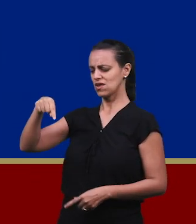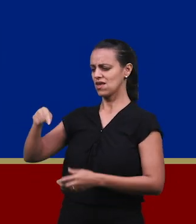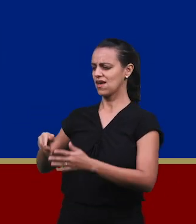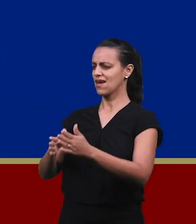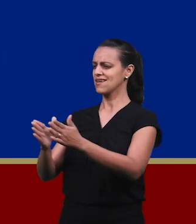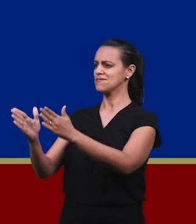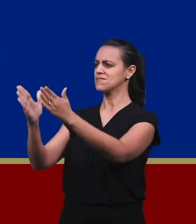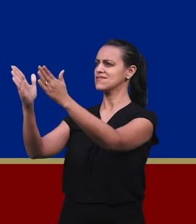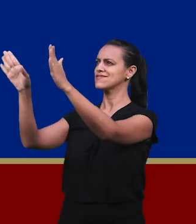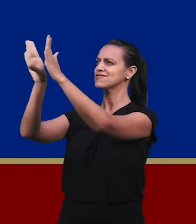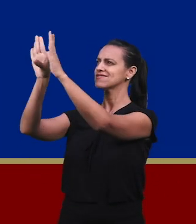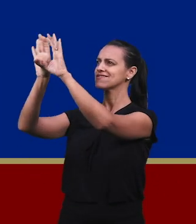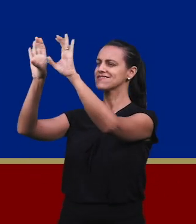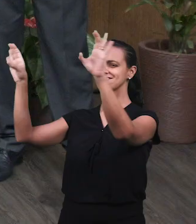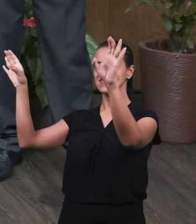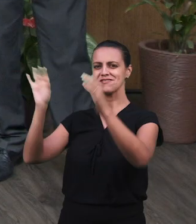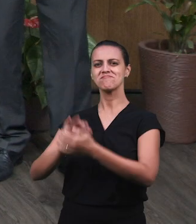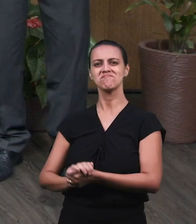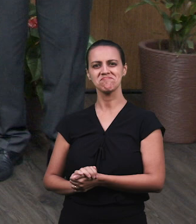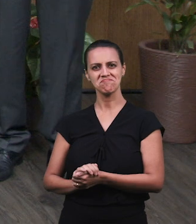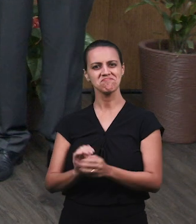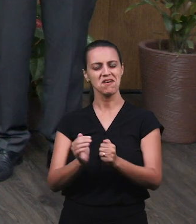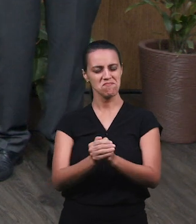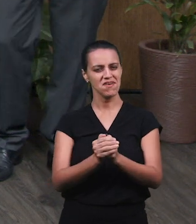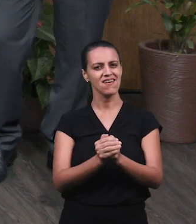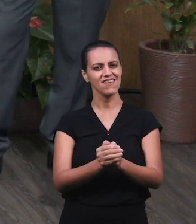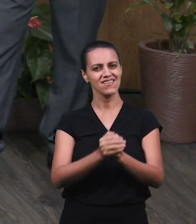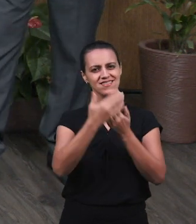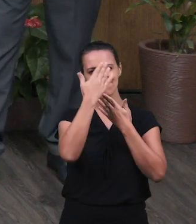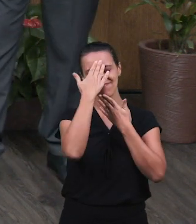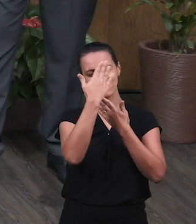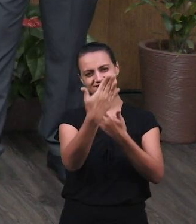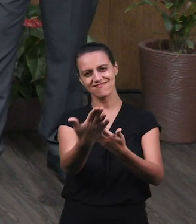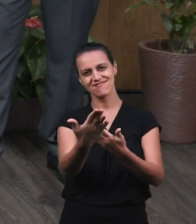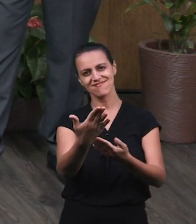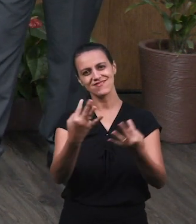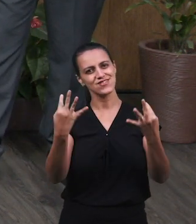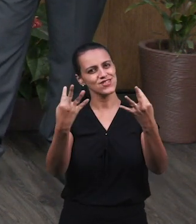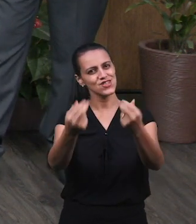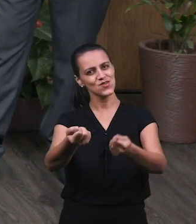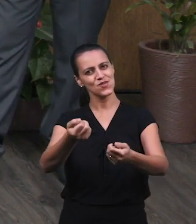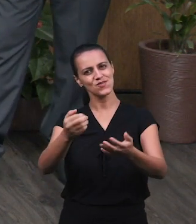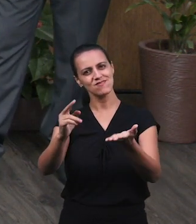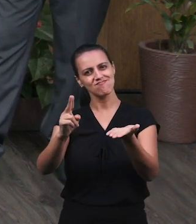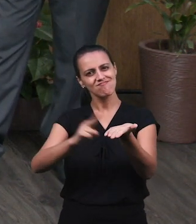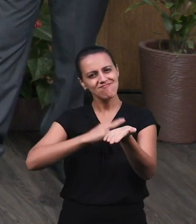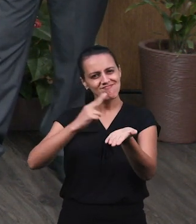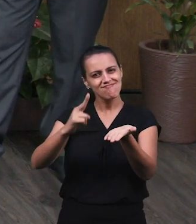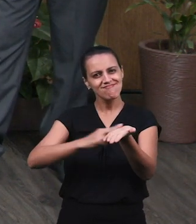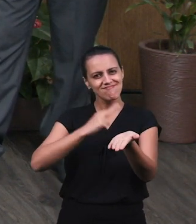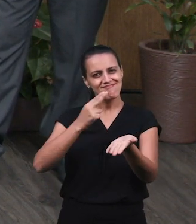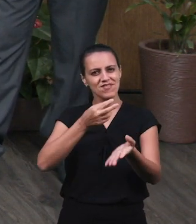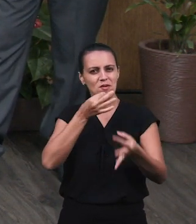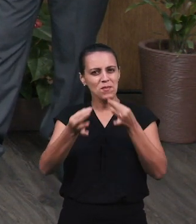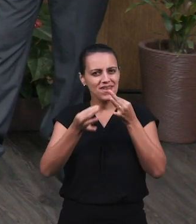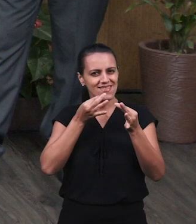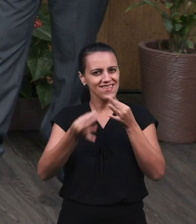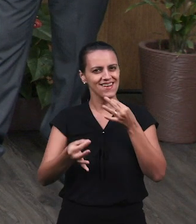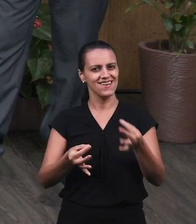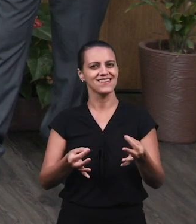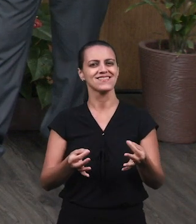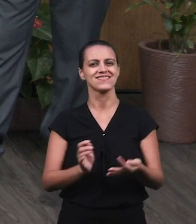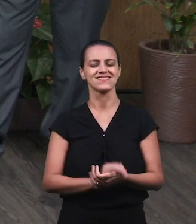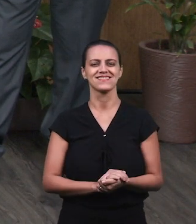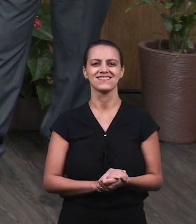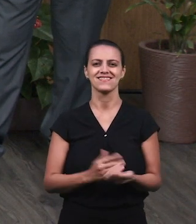à l'éternité. Nous remercions la participation de tous qui nous ont envoyé leurs commentaires.